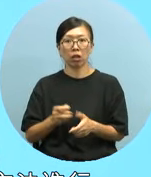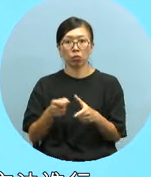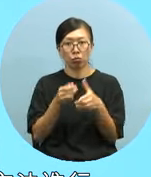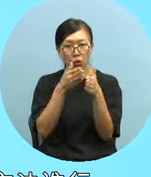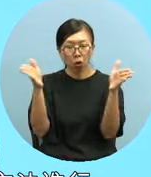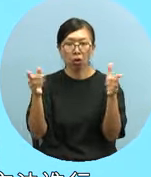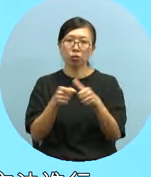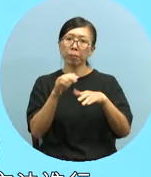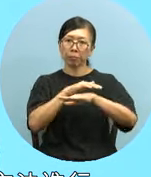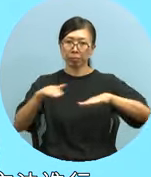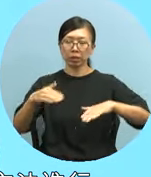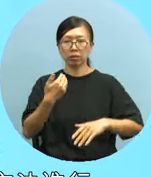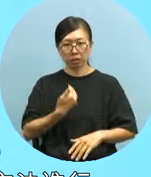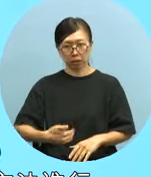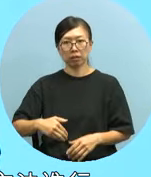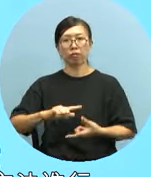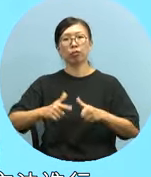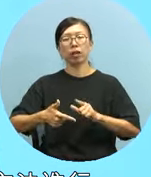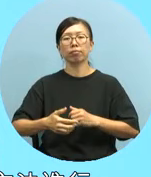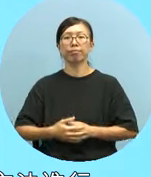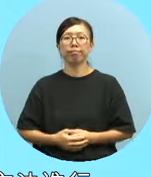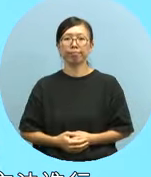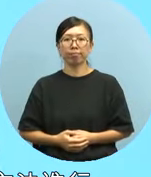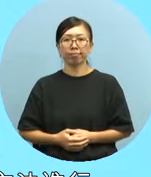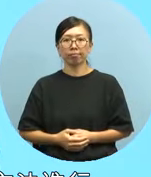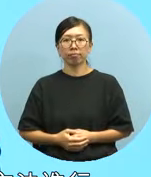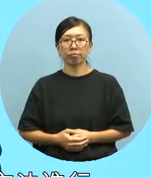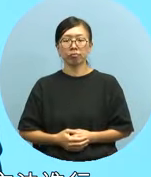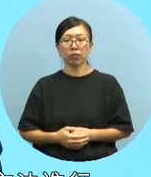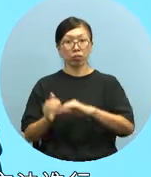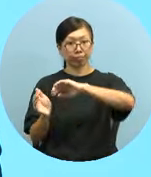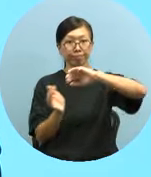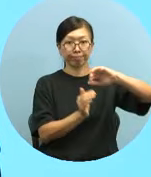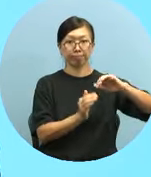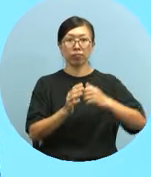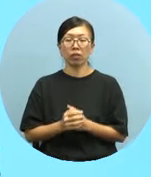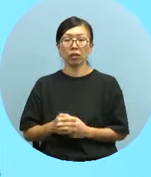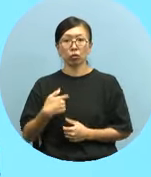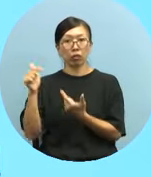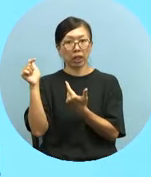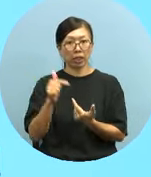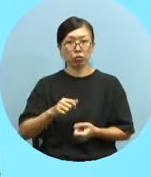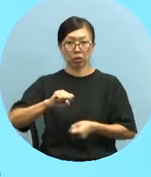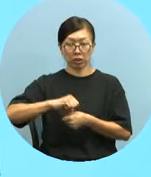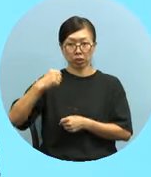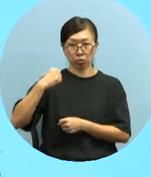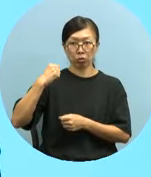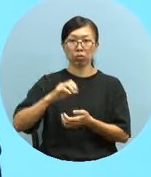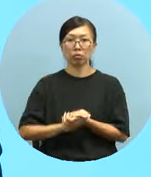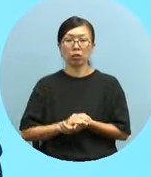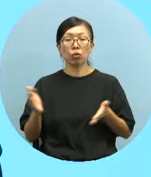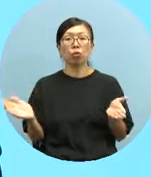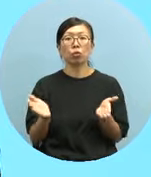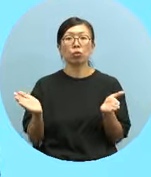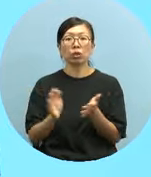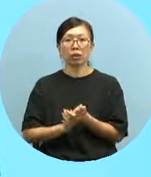以一個公開、公平同埋誠實嘅方法進行。此外咧，我都會繼續加強咧，